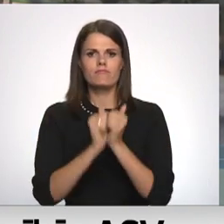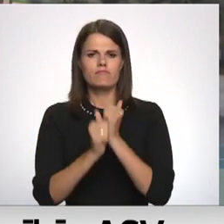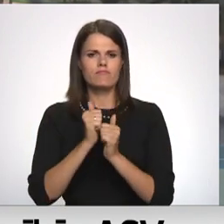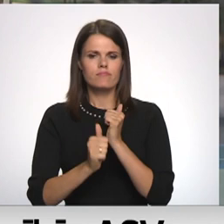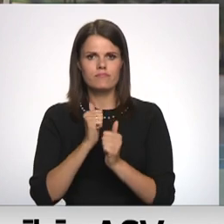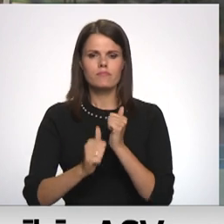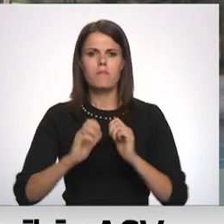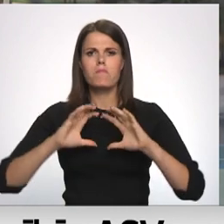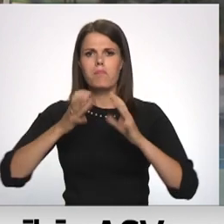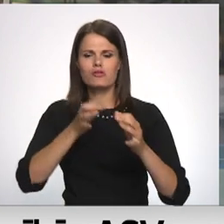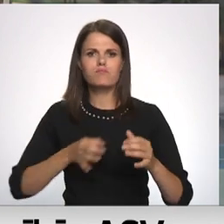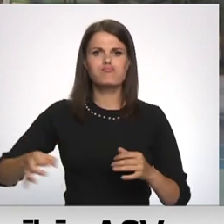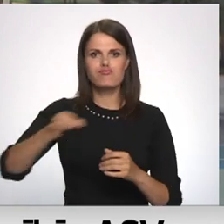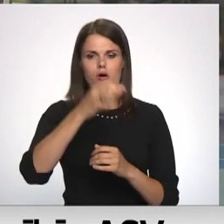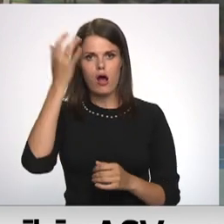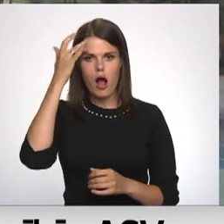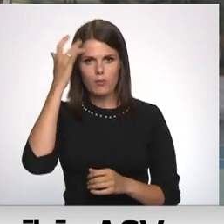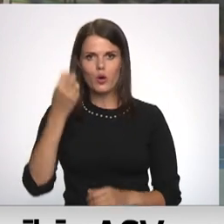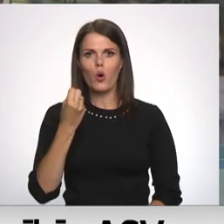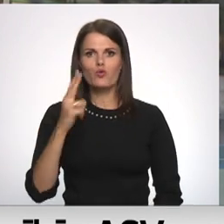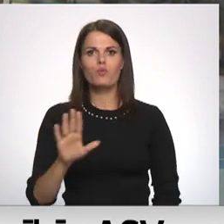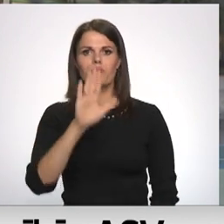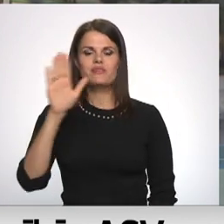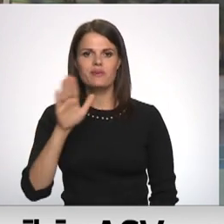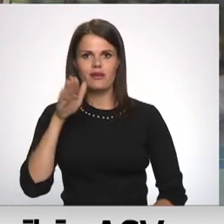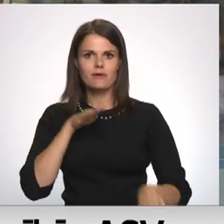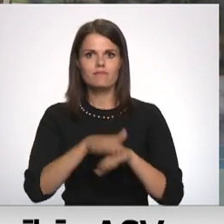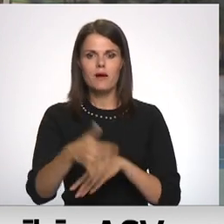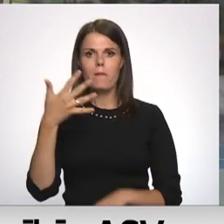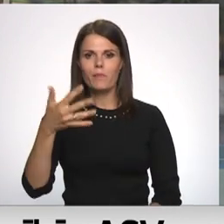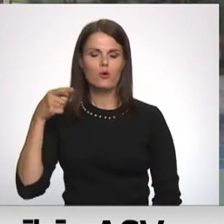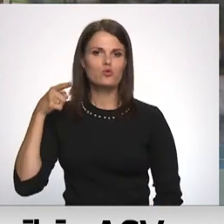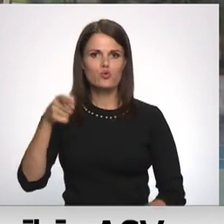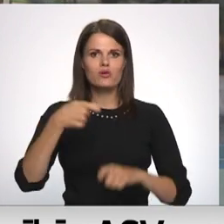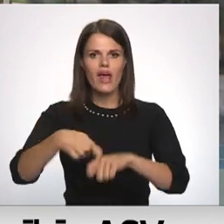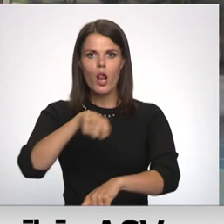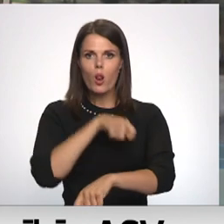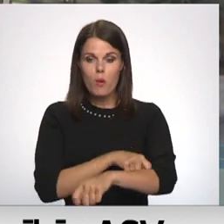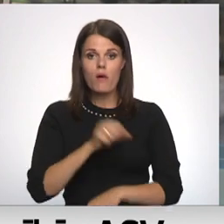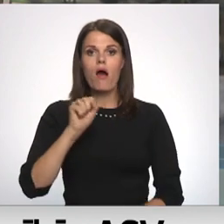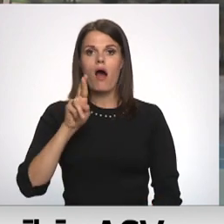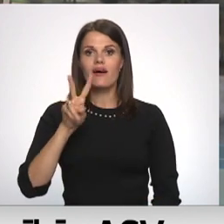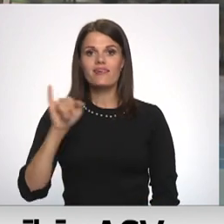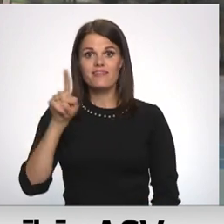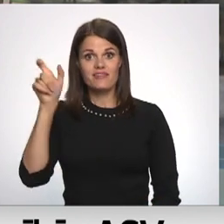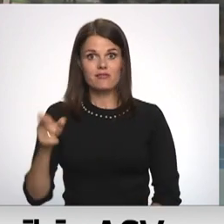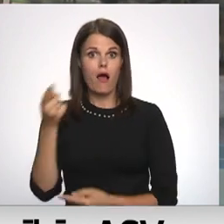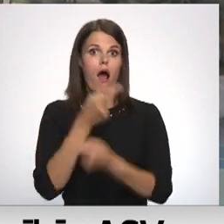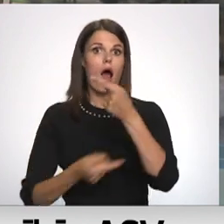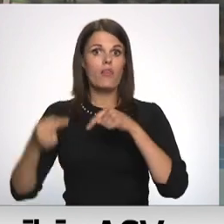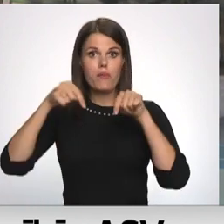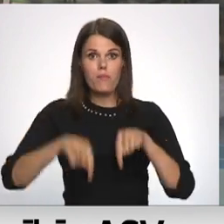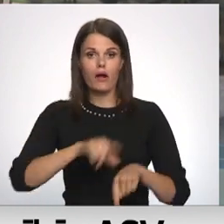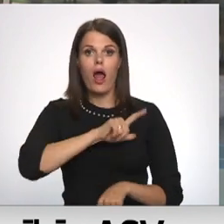sacensībās Race Across America 12 dienās pieviecot 5000 kilometru. Arvis ir atgriezies no Amerikas un nu